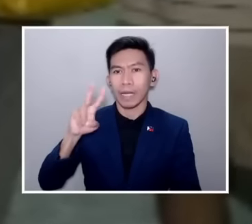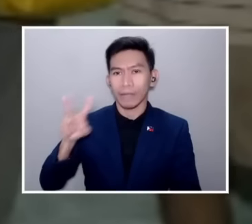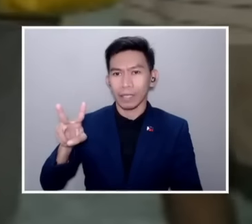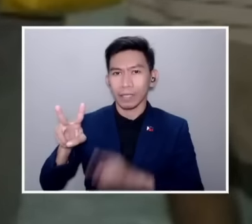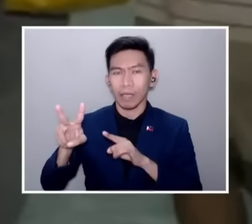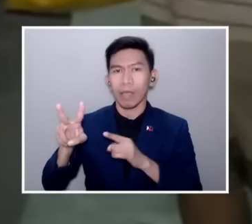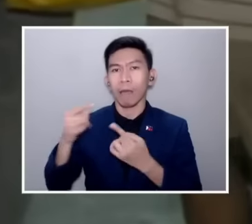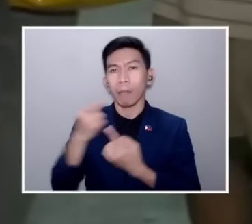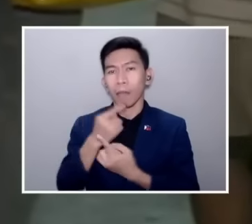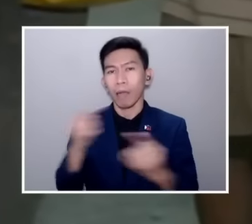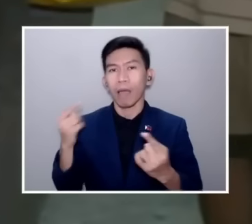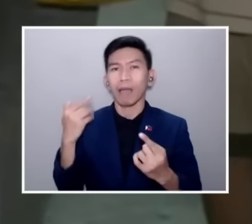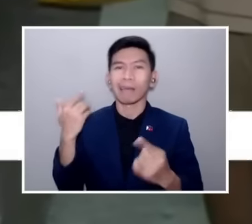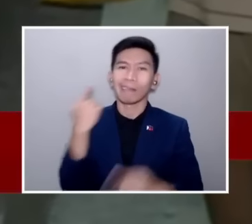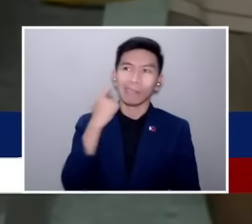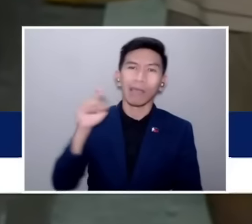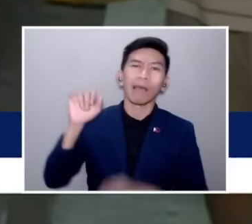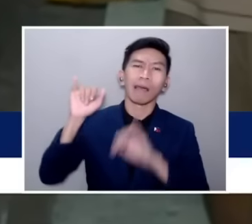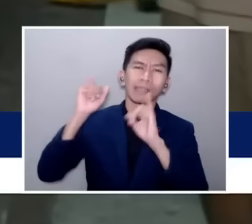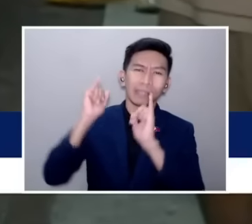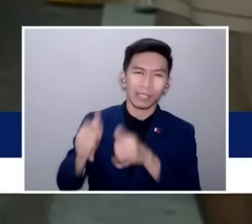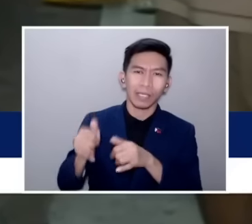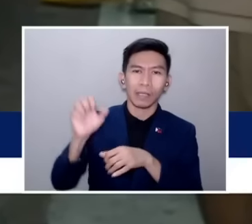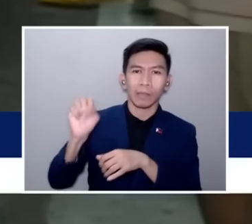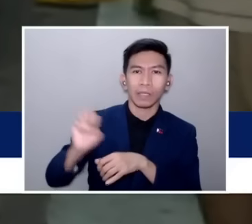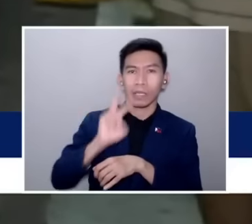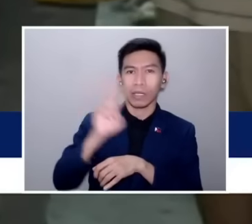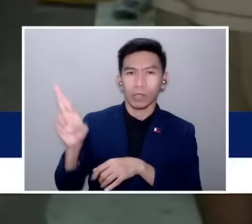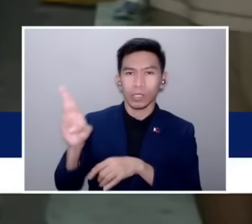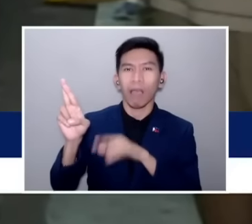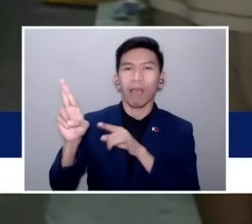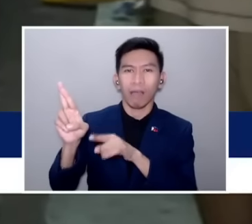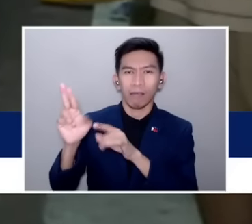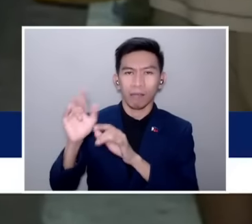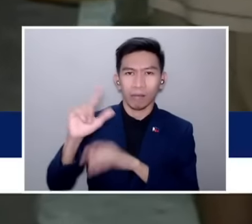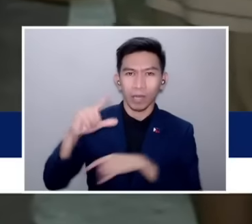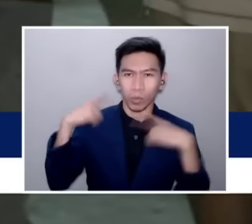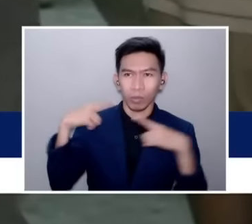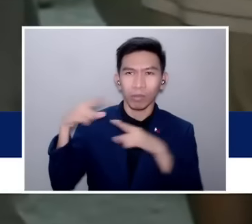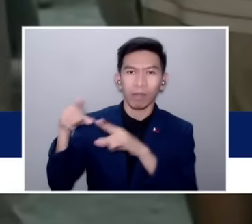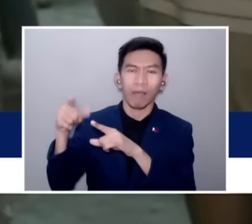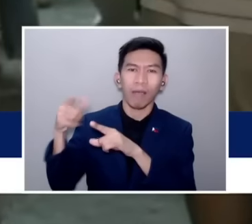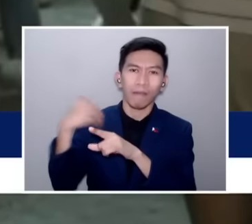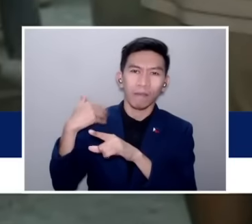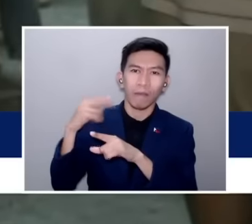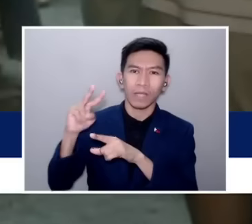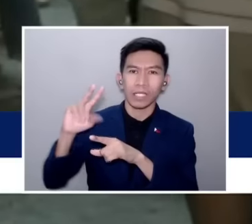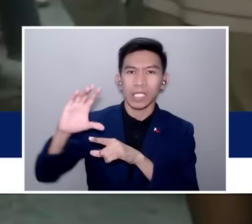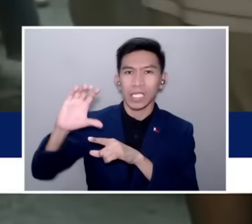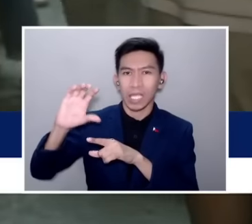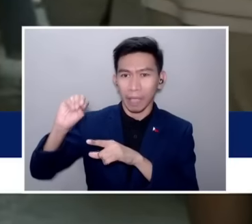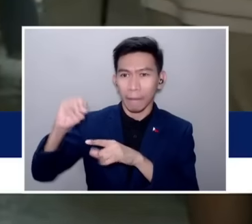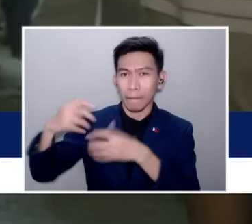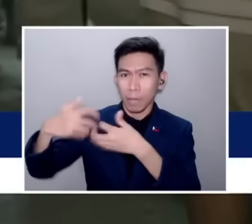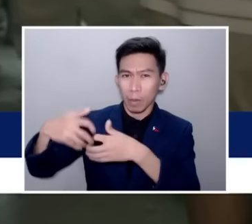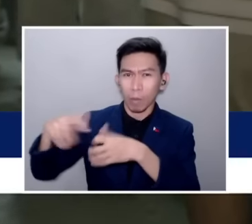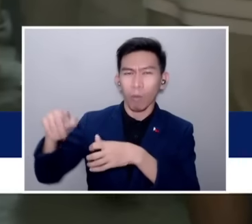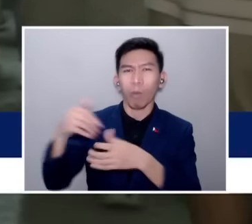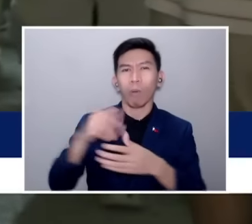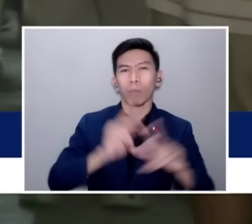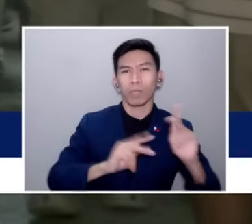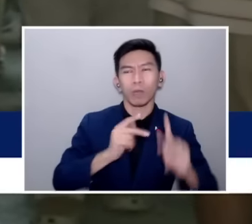nasa Santa Rosa, Laguna pa rin ang pamalit na VCM. Kaya Bernadette, kanina maririnig mo nagbuyong mga tao at nagreklamo.